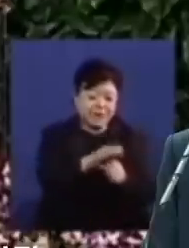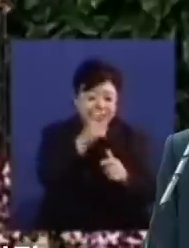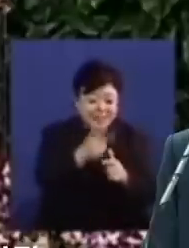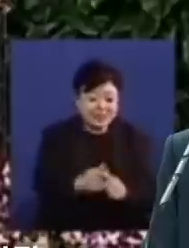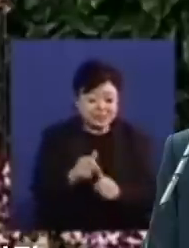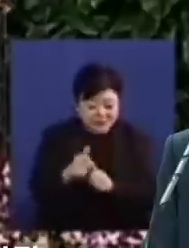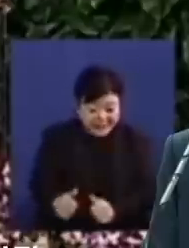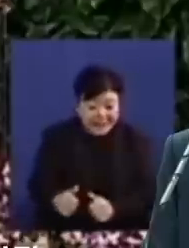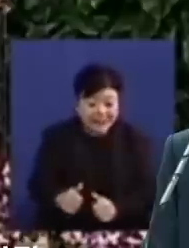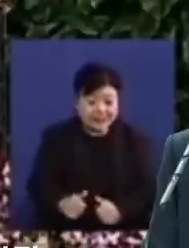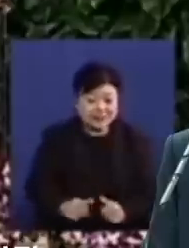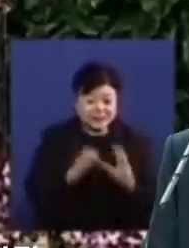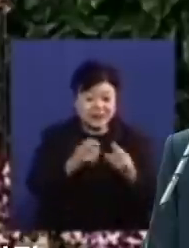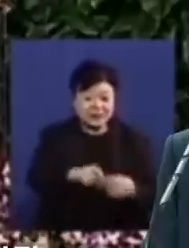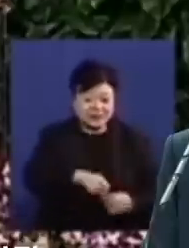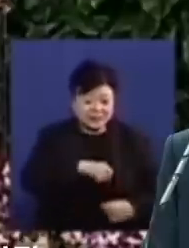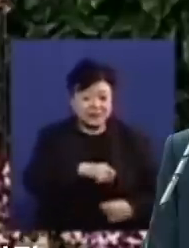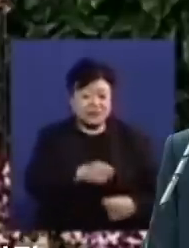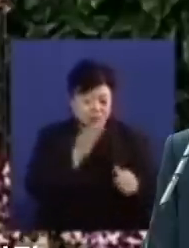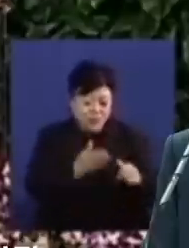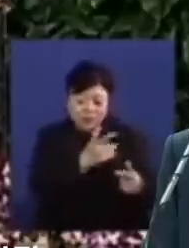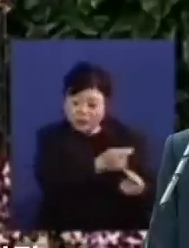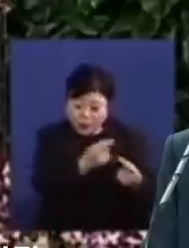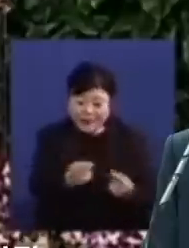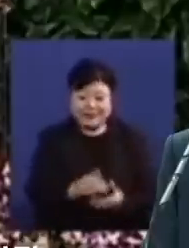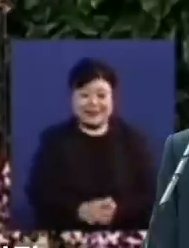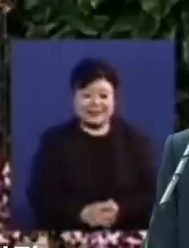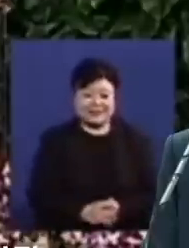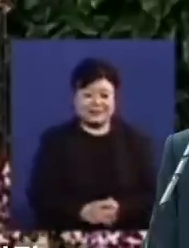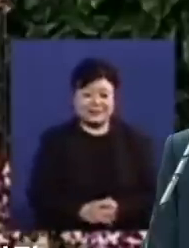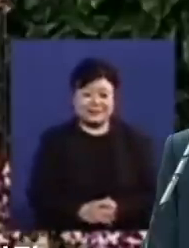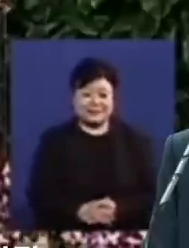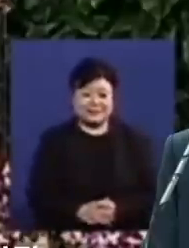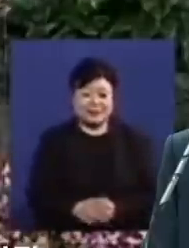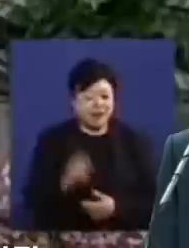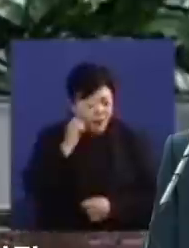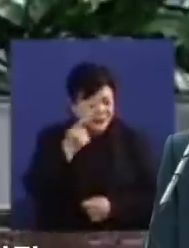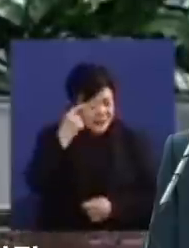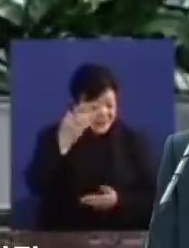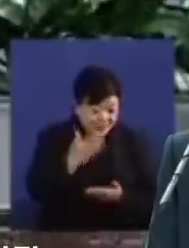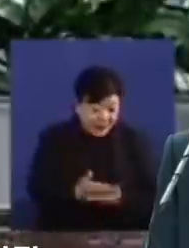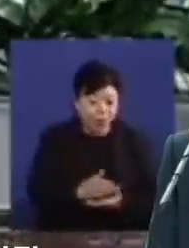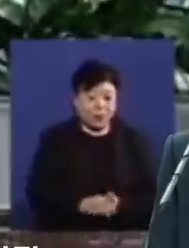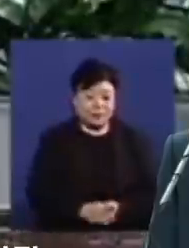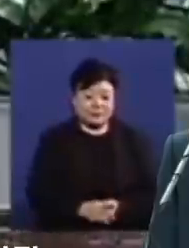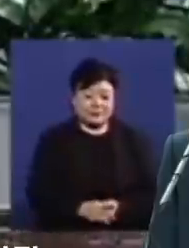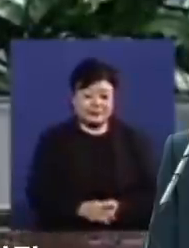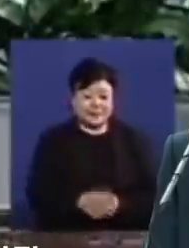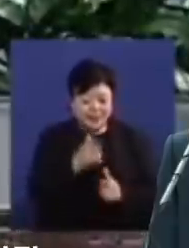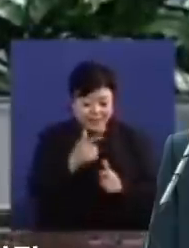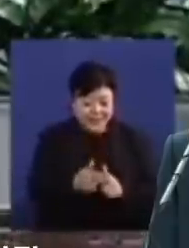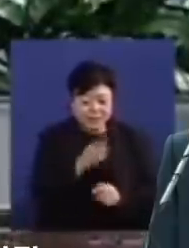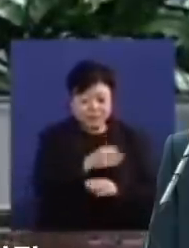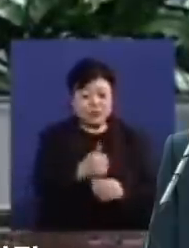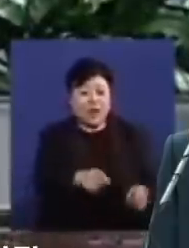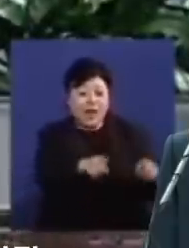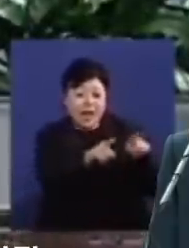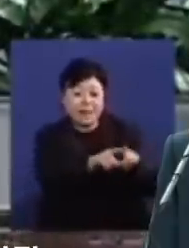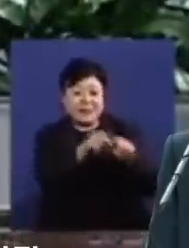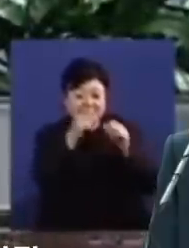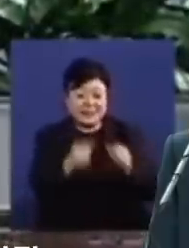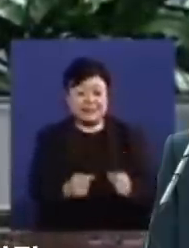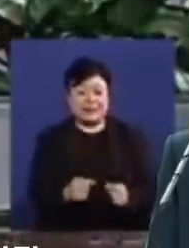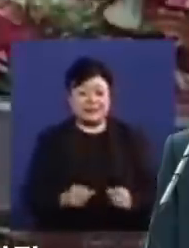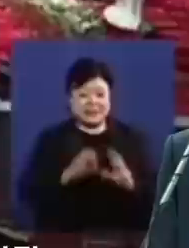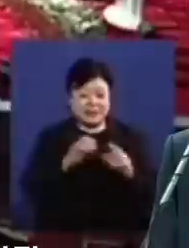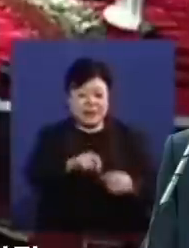예수님을 따라가는 것이 그 나라와 그 의를 구하는 것입니다. 복잡하고 어렵게 생각하지 마십시오. 예수 그리스도와 함께 사는 삶이 그